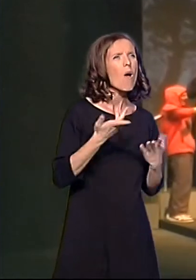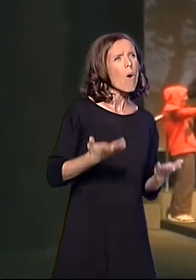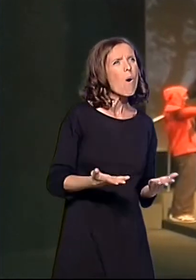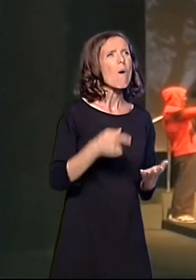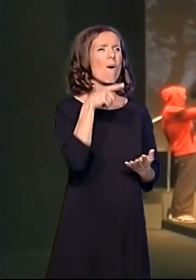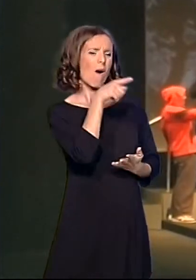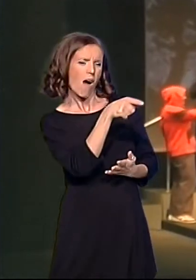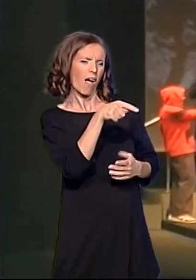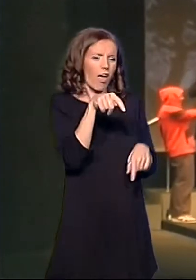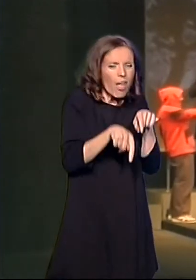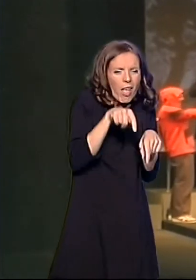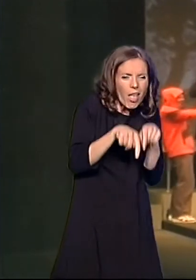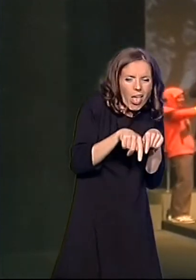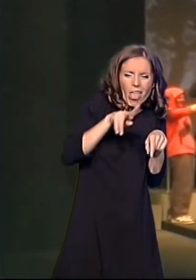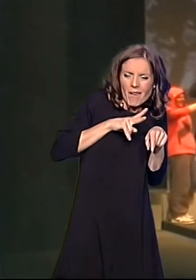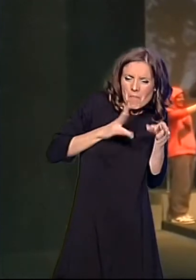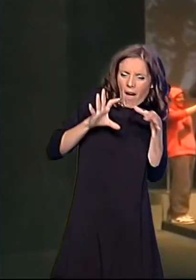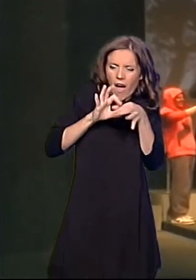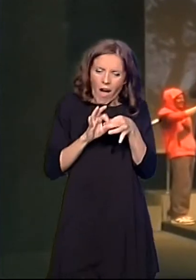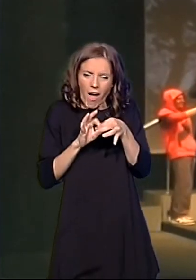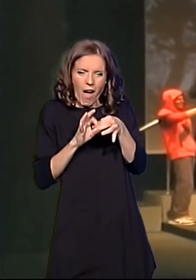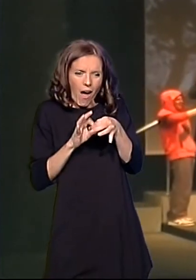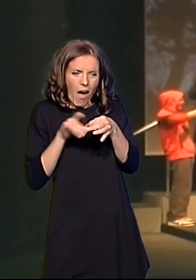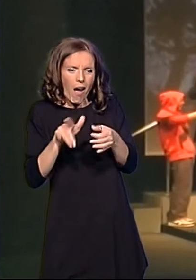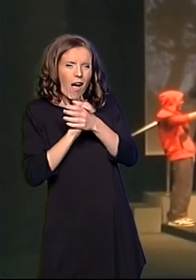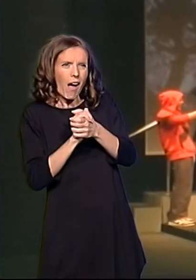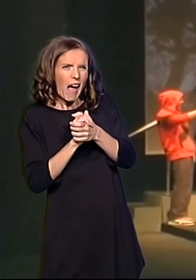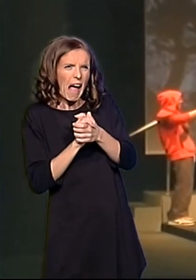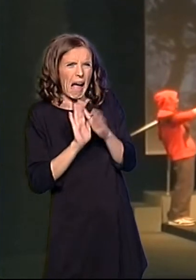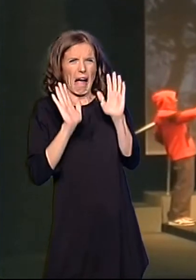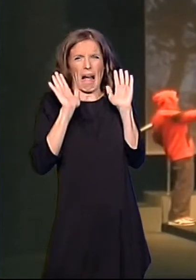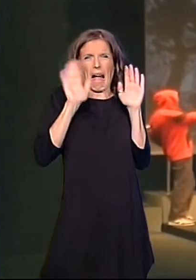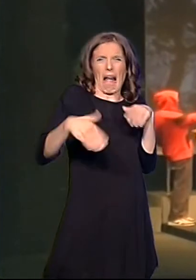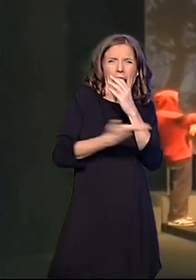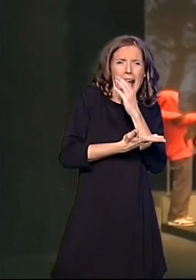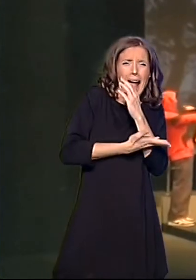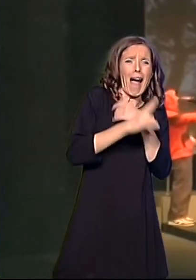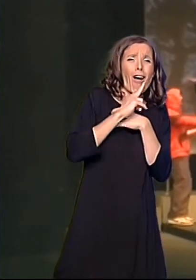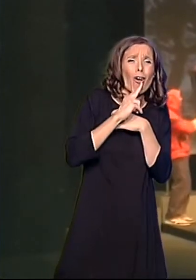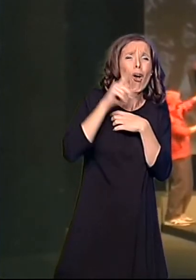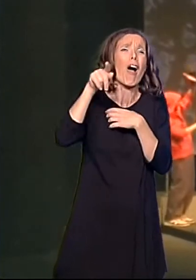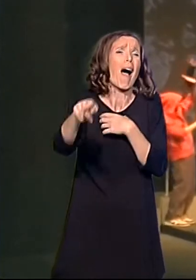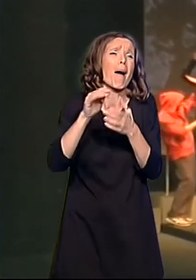Kljaka ima ortaka, glebe taka, ali za kljakinog ortaka.